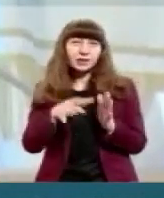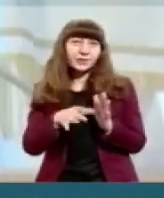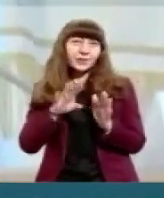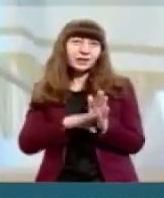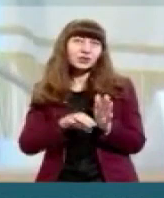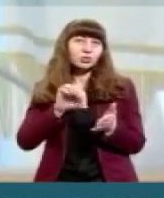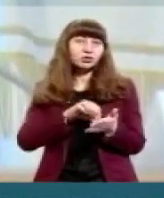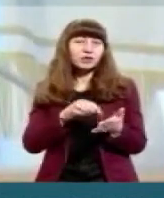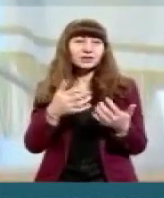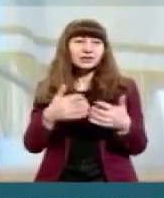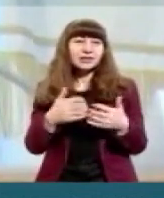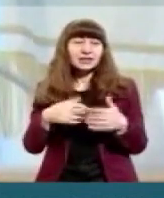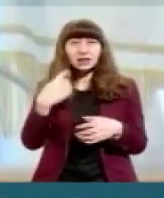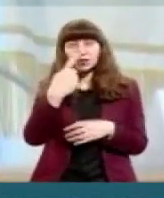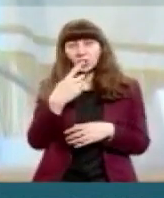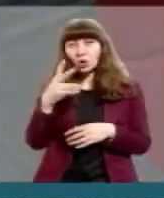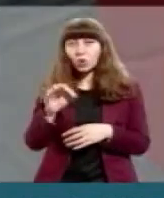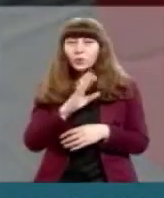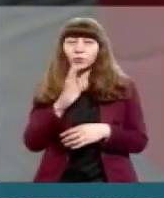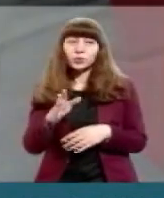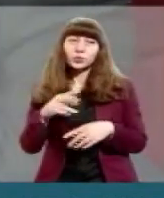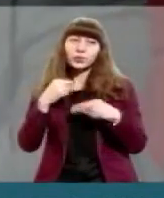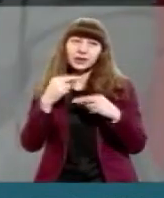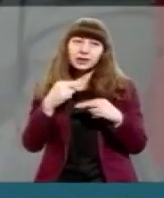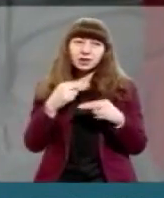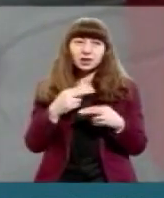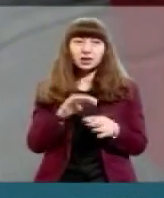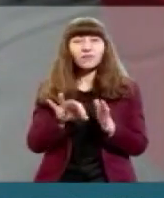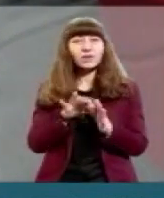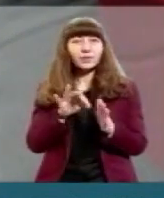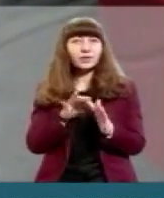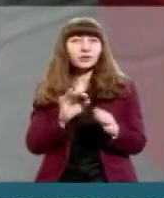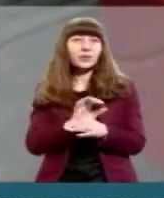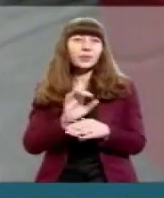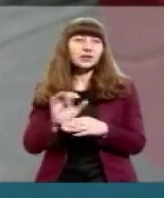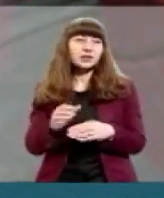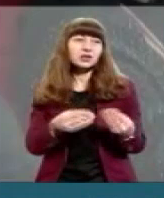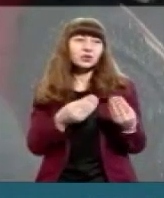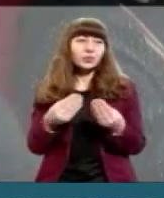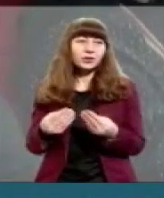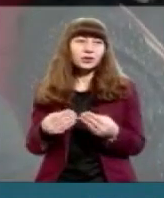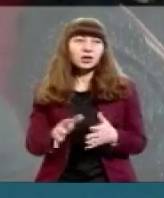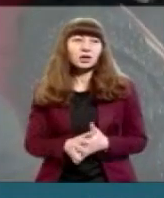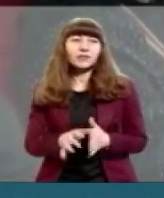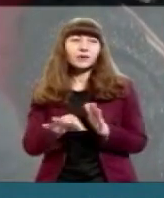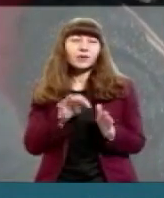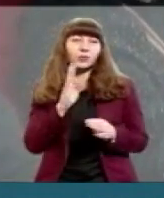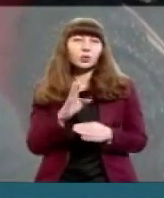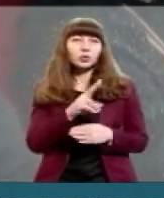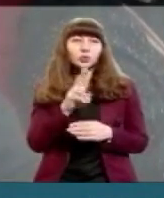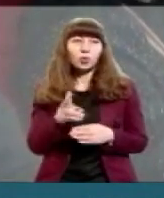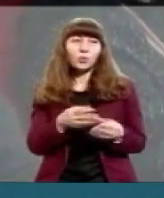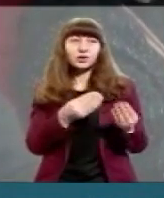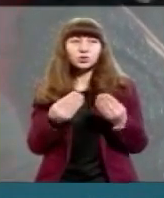без участия посредников. Однако будут придерживаться приоритетов в выборе поставщиков. В приоритете будет тот, кто предложит